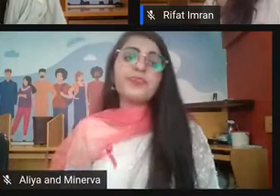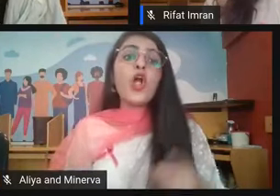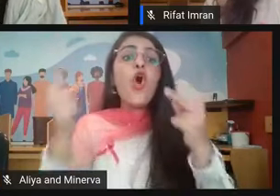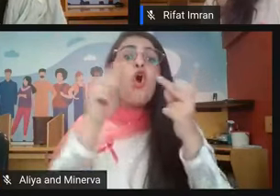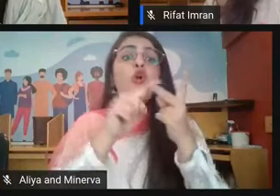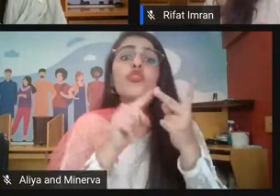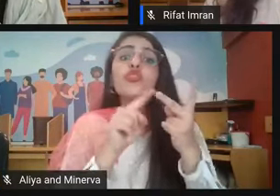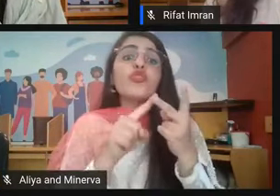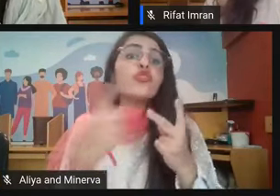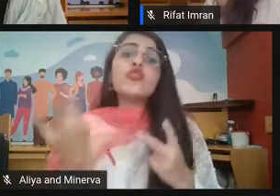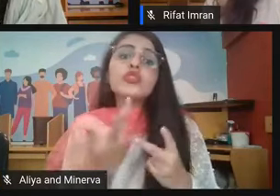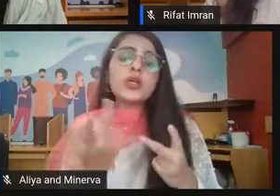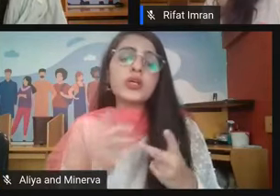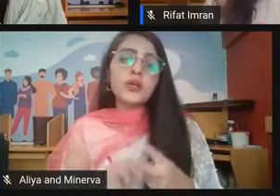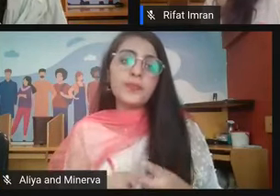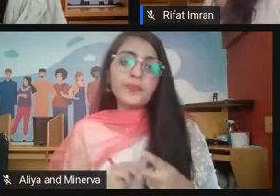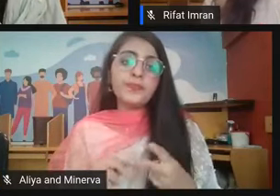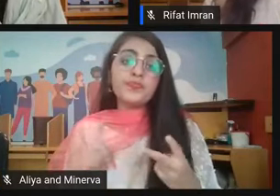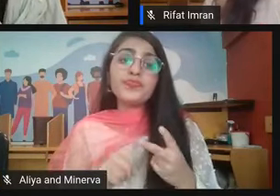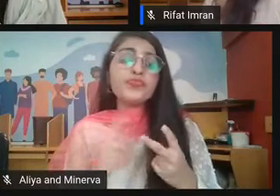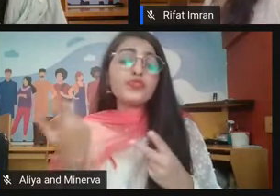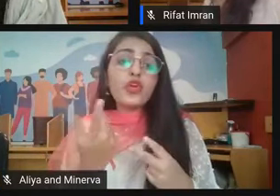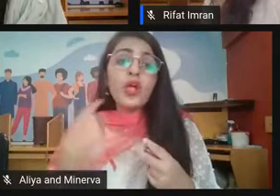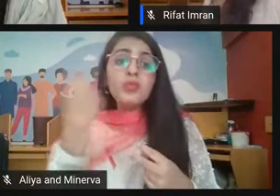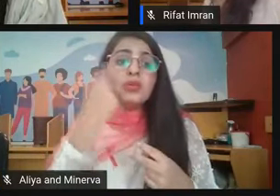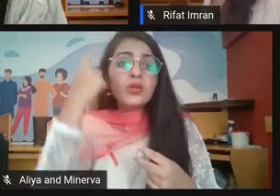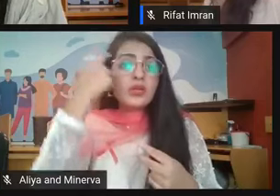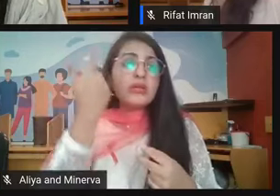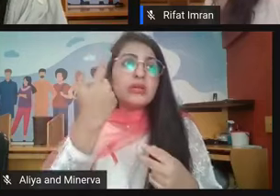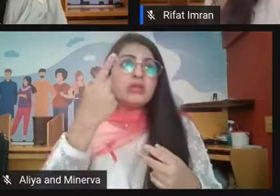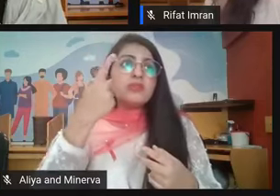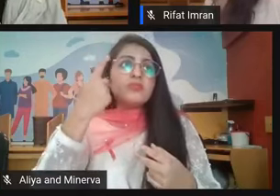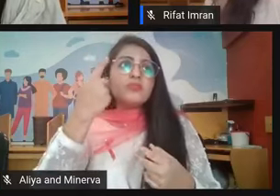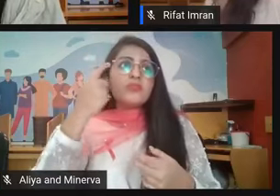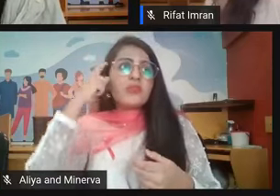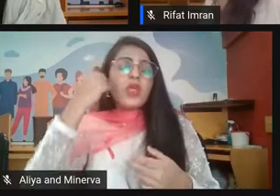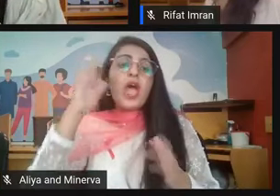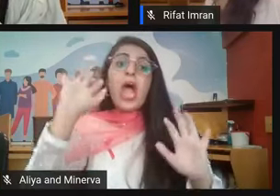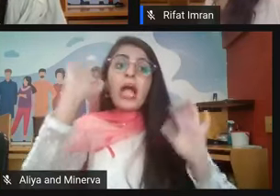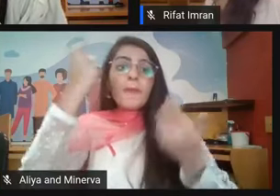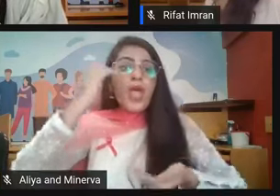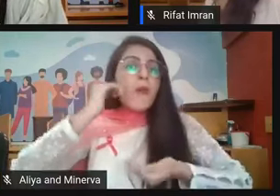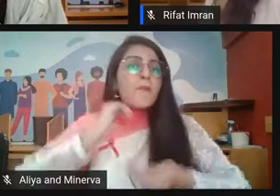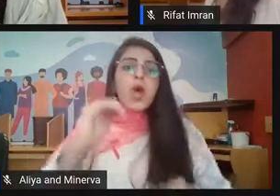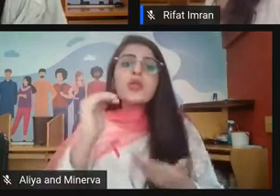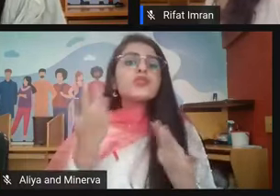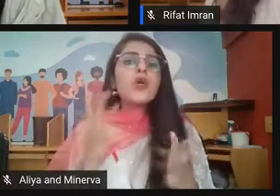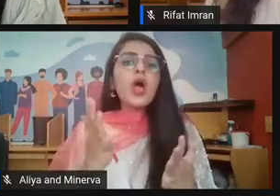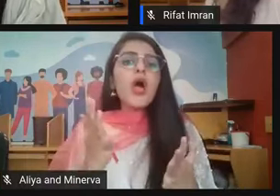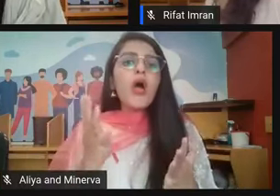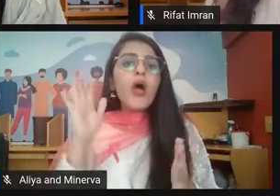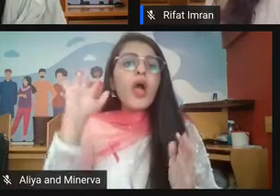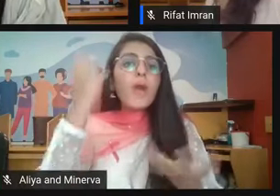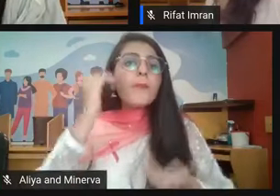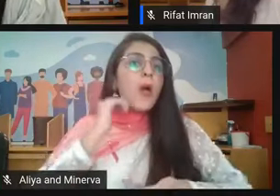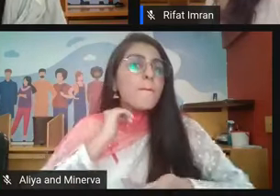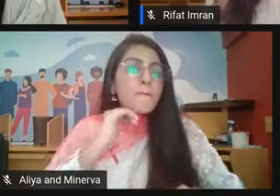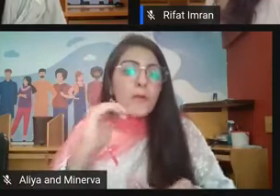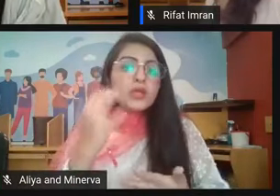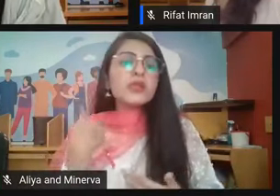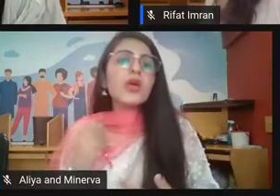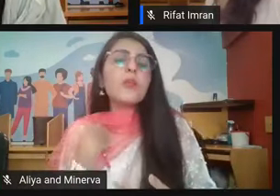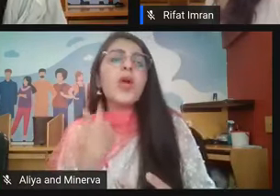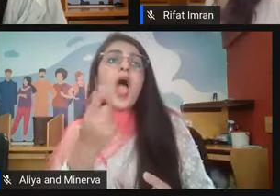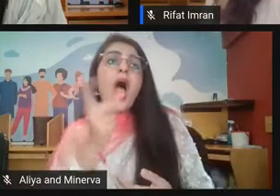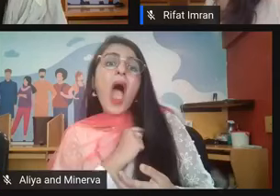for people, is for women who never conceived in their lives, जिनकी कभी औलाद ही नहीं हुई हो, या जिन्हें हमारी टर्मिनोलॉजी